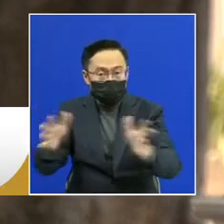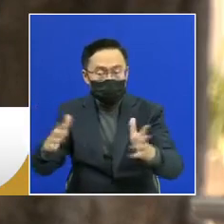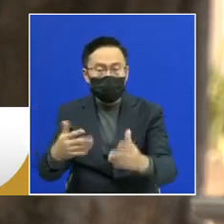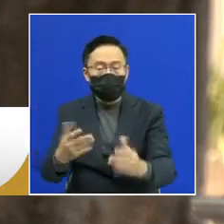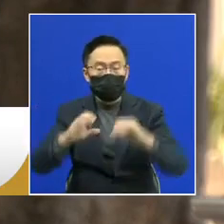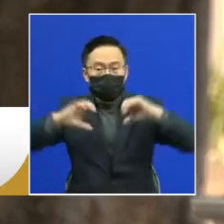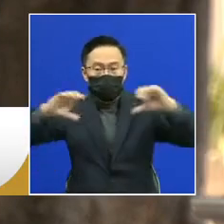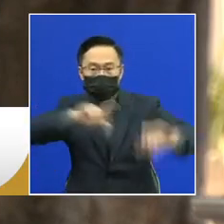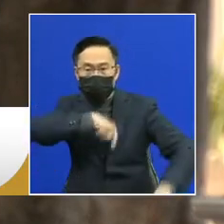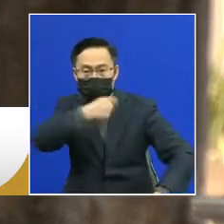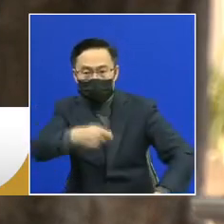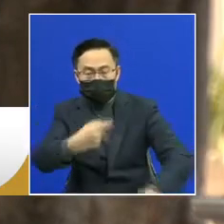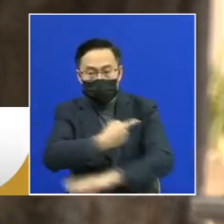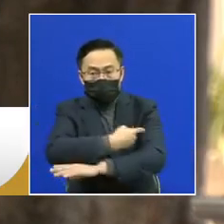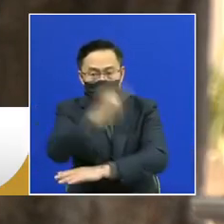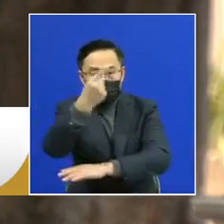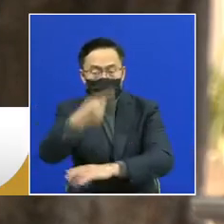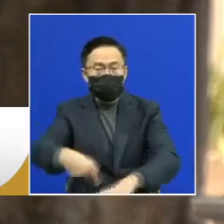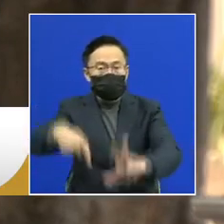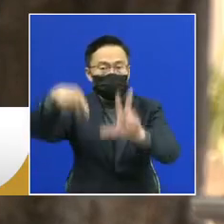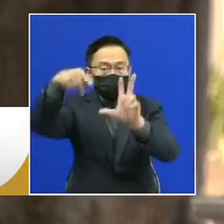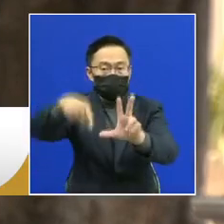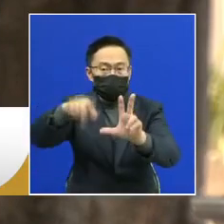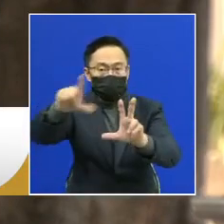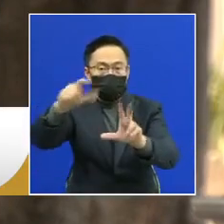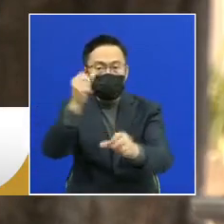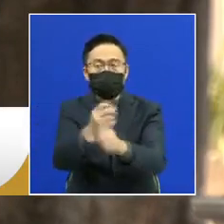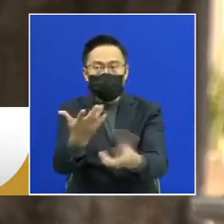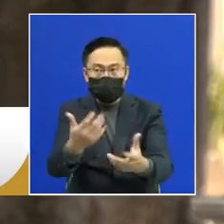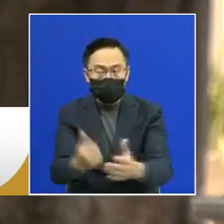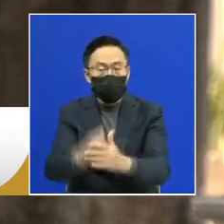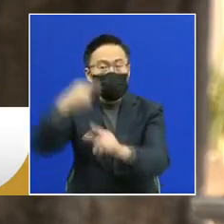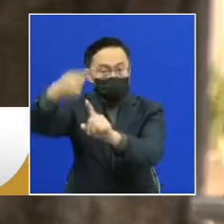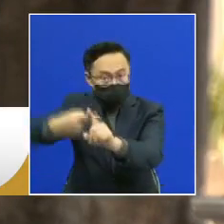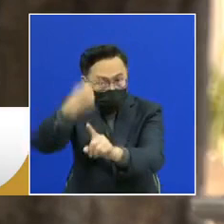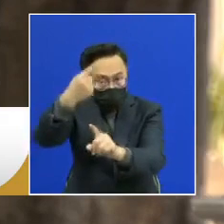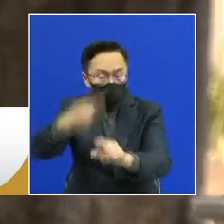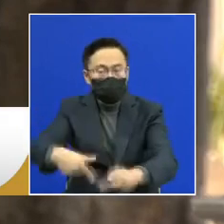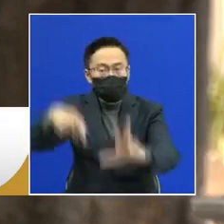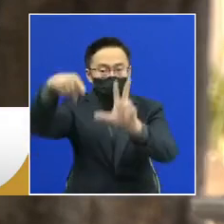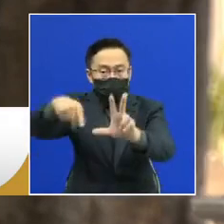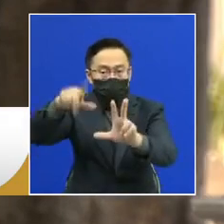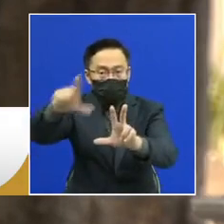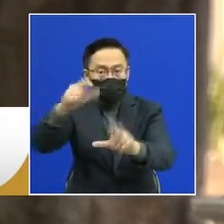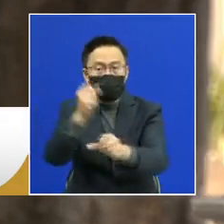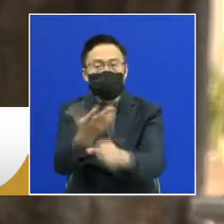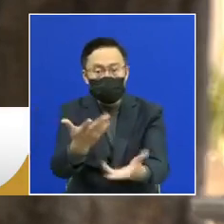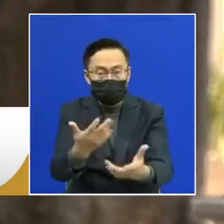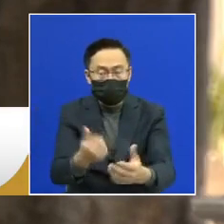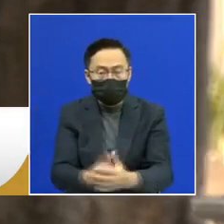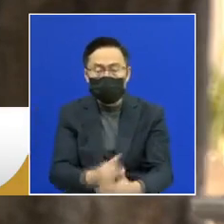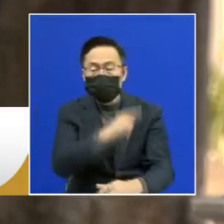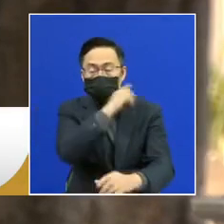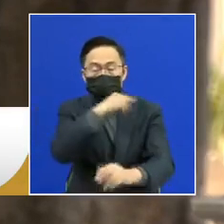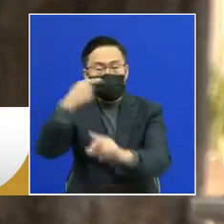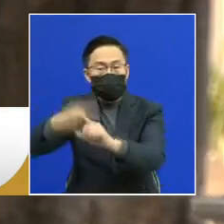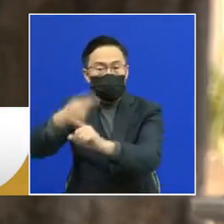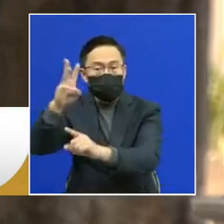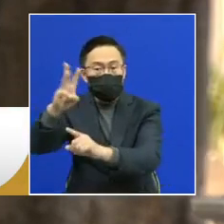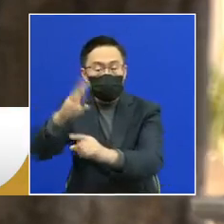ต่อวันเท่าไหร่ 3,000มั้งอ่ะเสือเดือนละ 300ล้านถ้ามันยาไป 6เดือนก็หมื่น 8,000